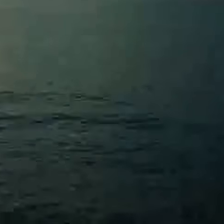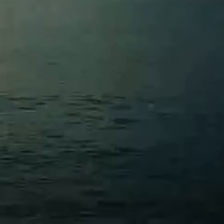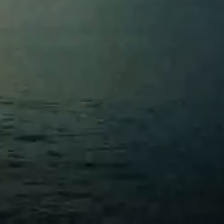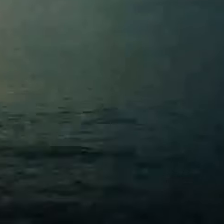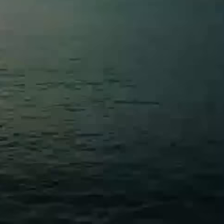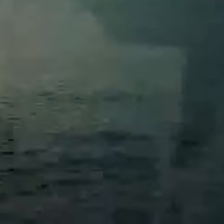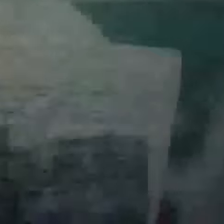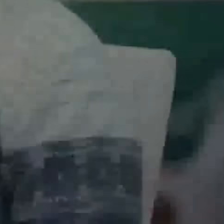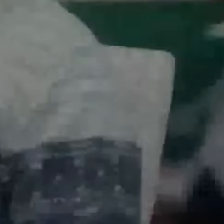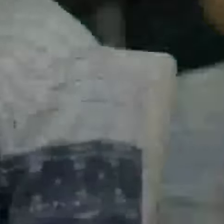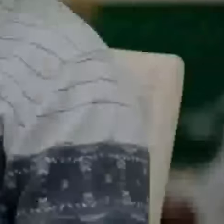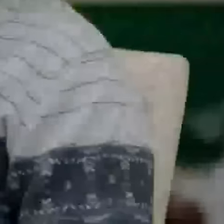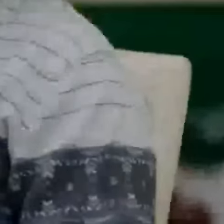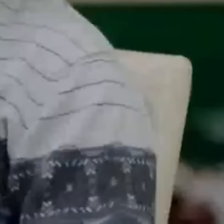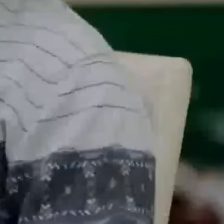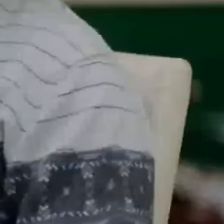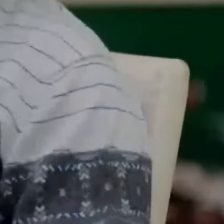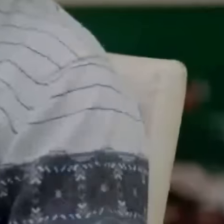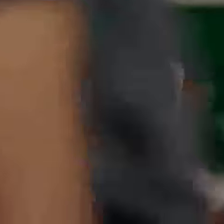gibi geçti. Gün ağrıyor.